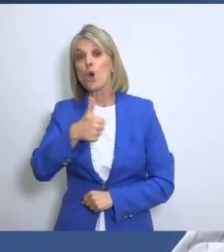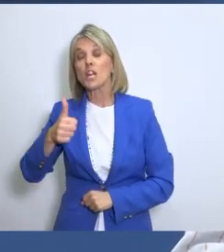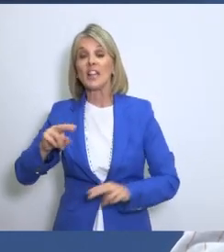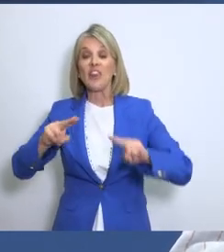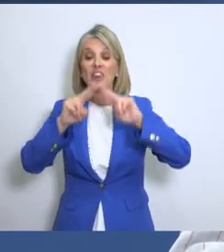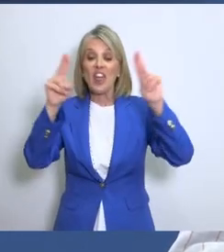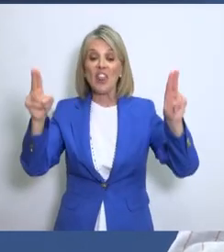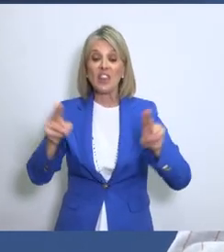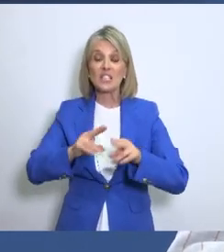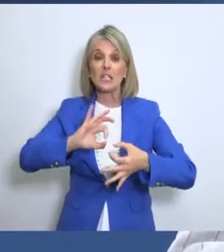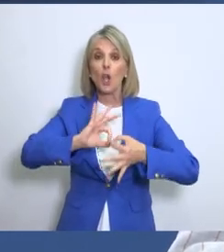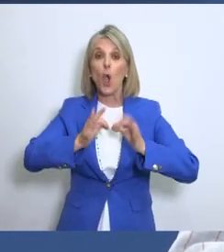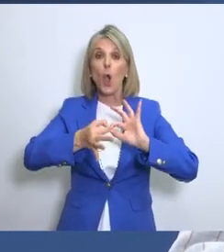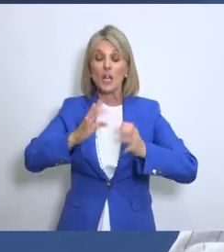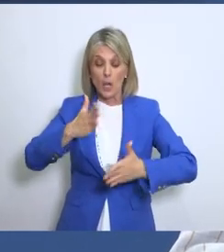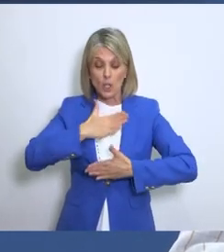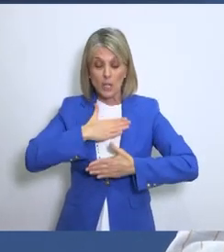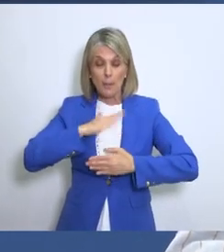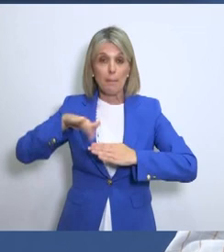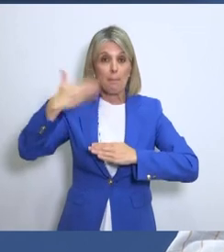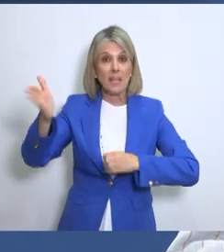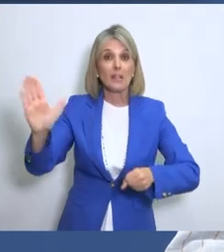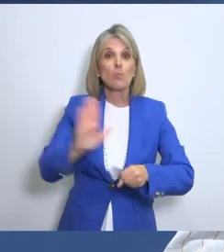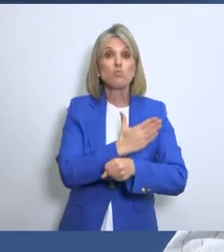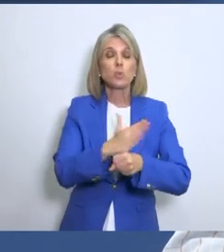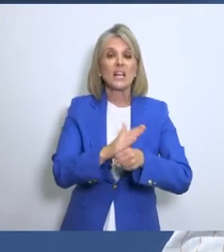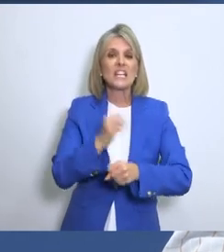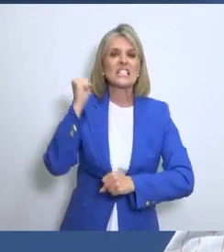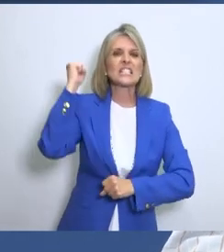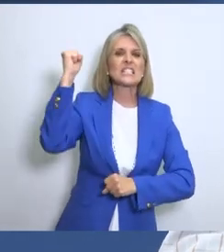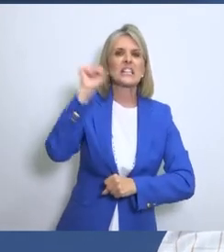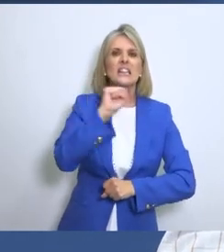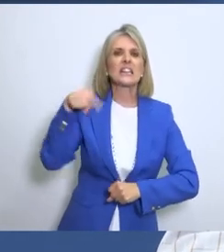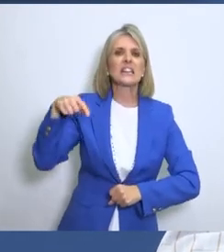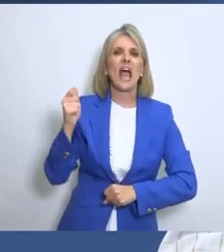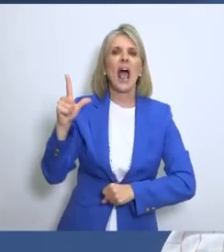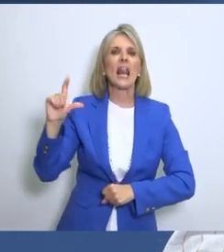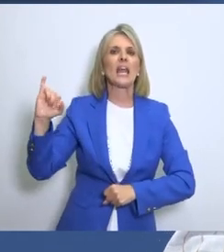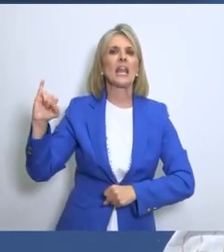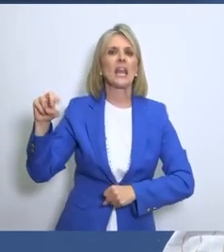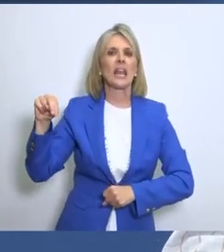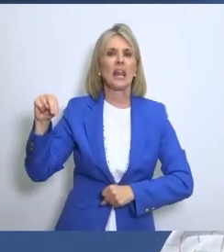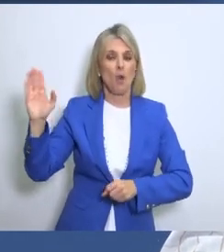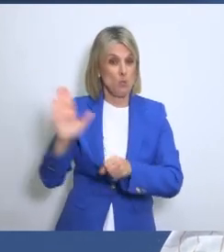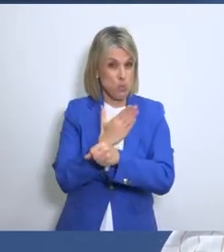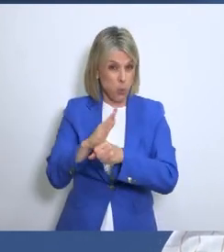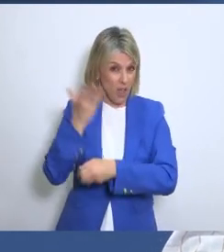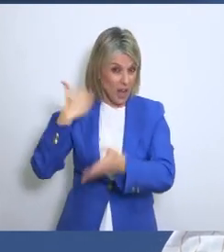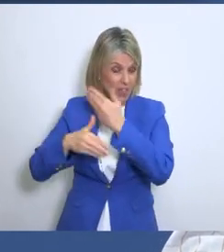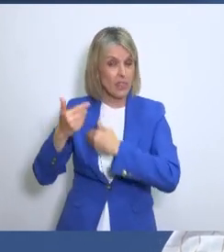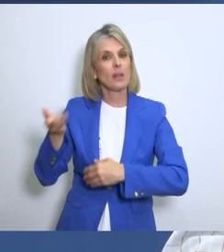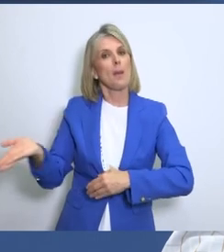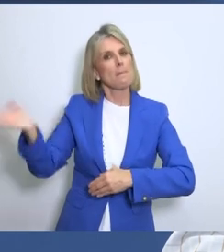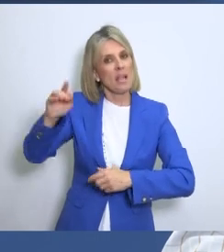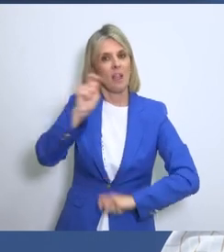διεθνιστική οργάνωση μετά τη διάλυση του σταλινισμού και όλων των αποχρώσεων αυτού του ρεύματος.